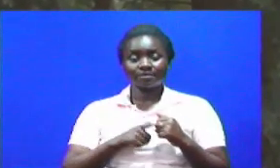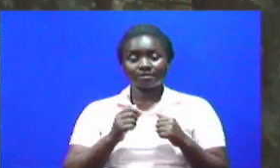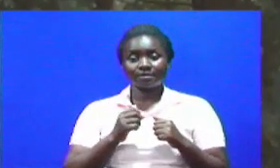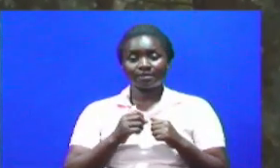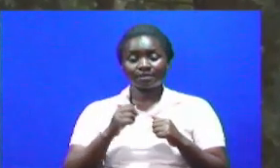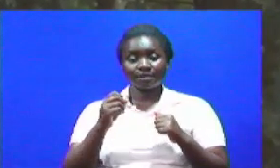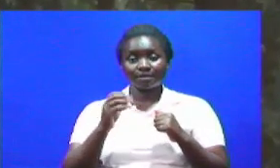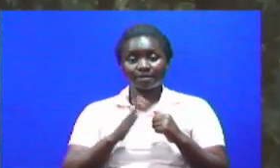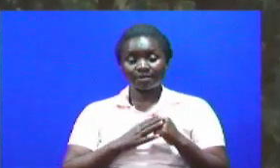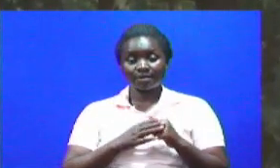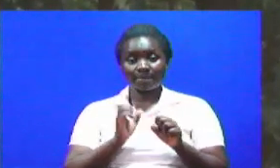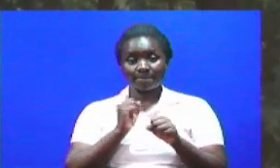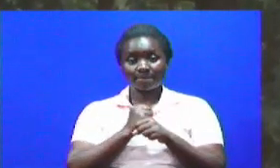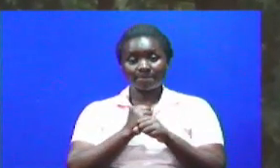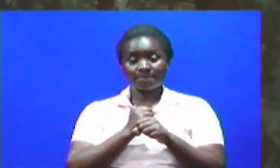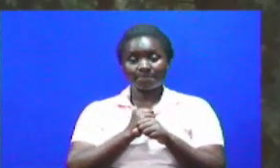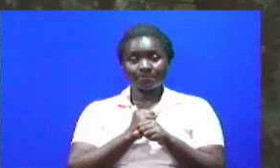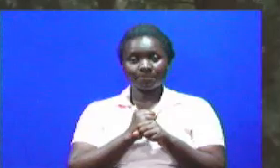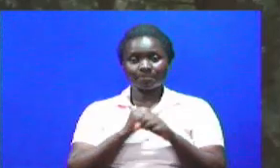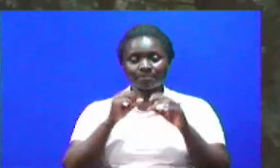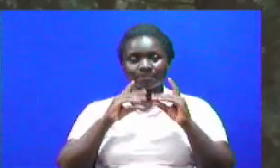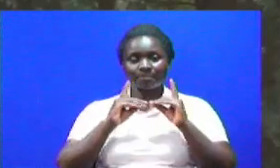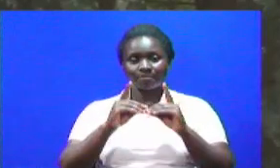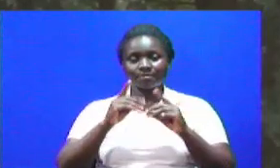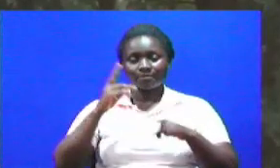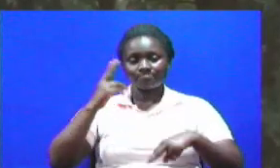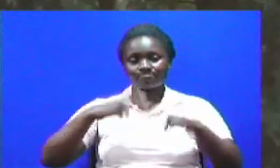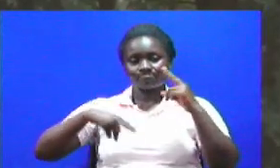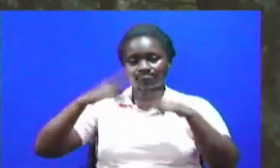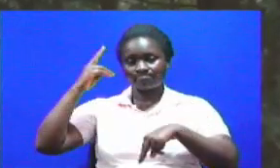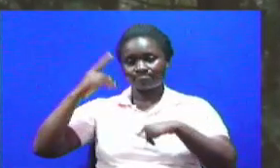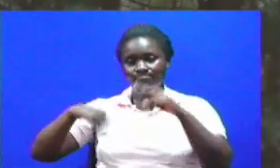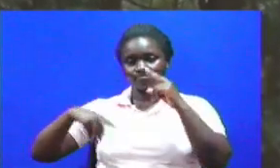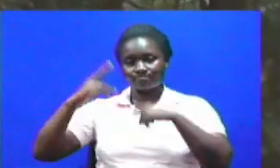609 made it direct to university.